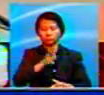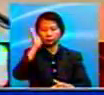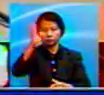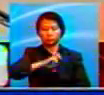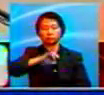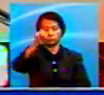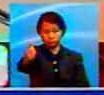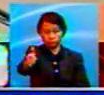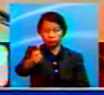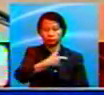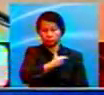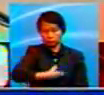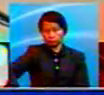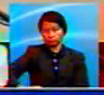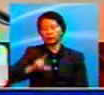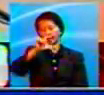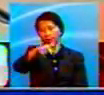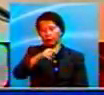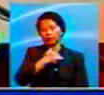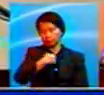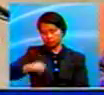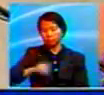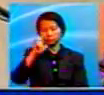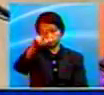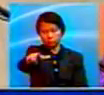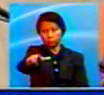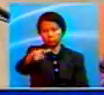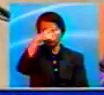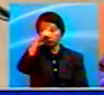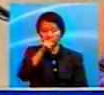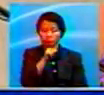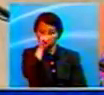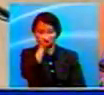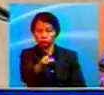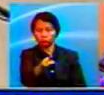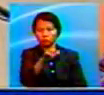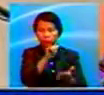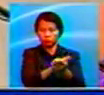travelling to Beijing soon to also ensure